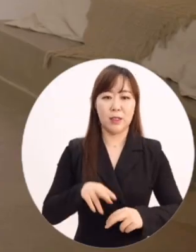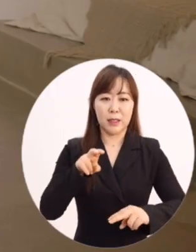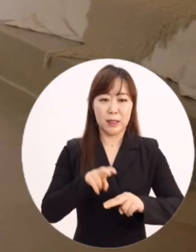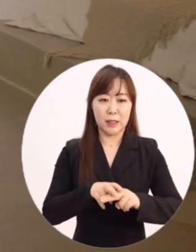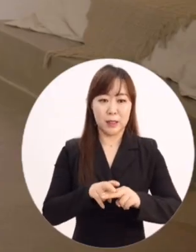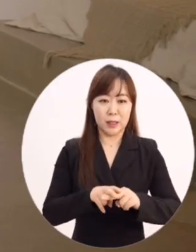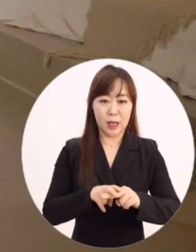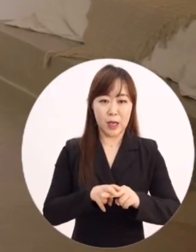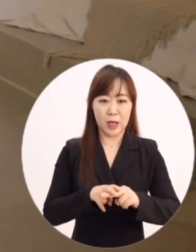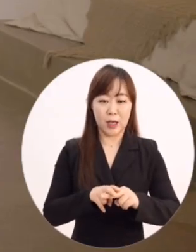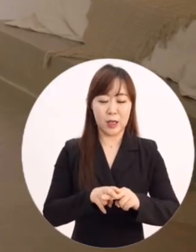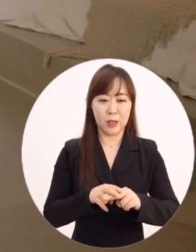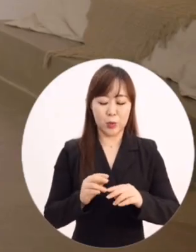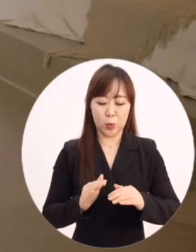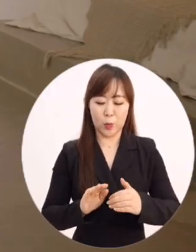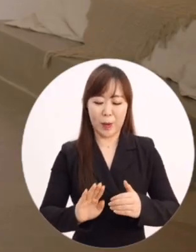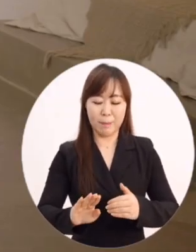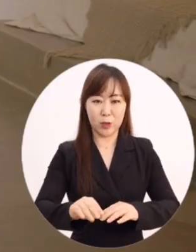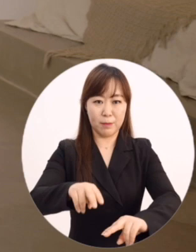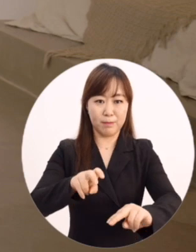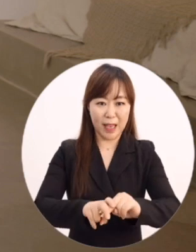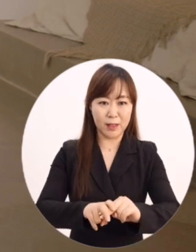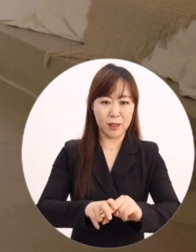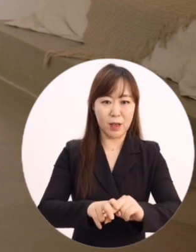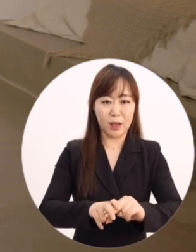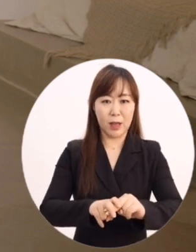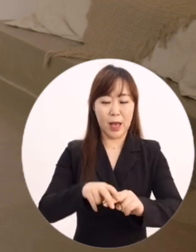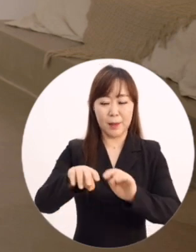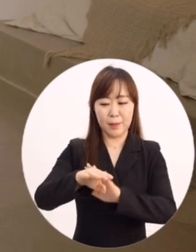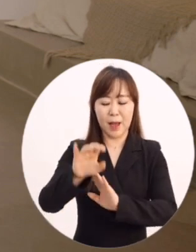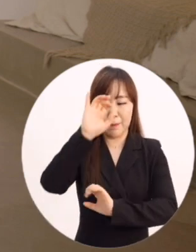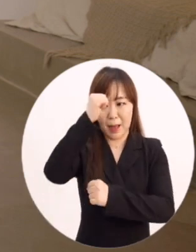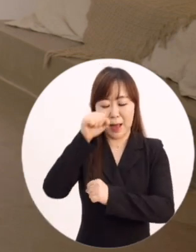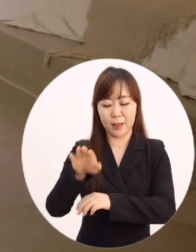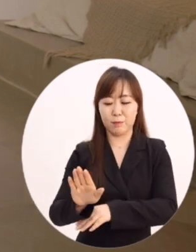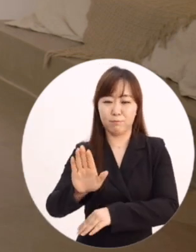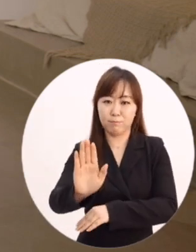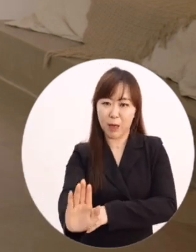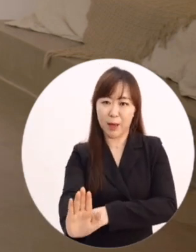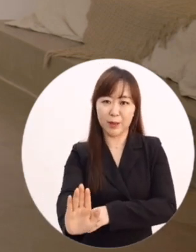의자 가장자리에 앉아 한 다리를 쭉 뻗습니다.